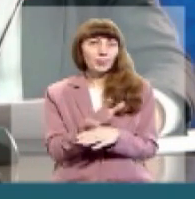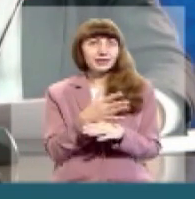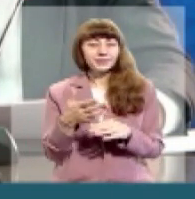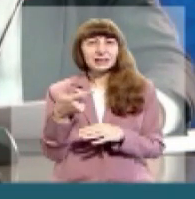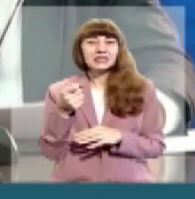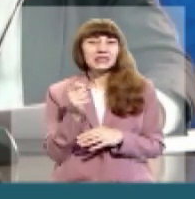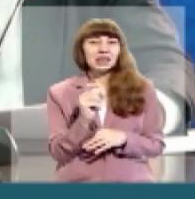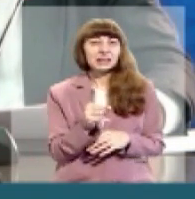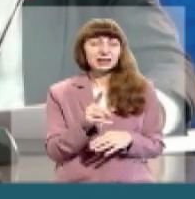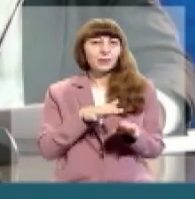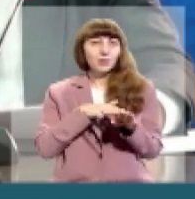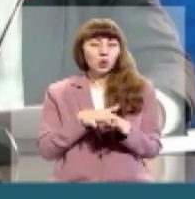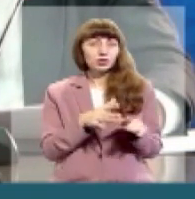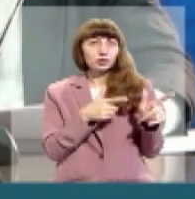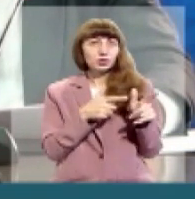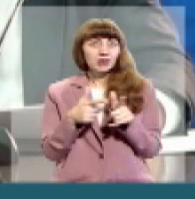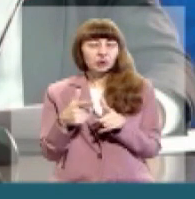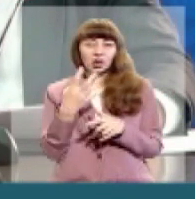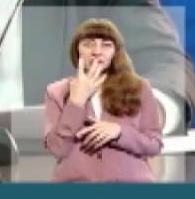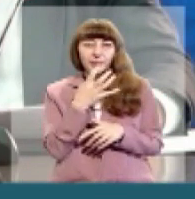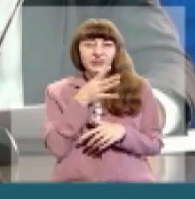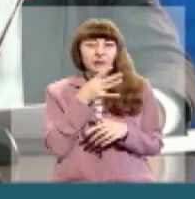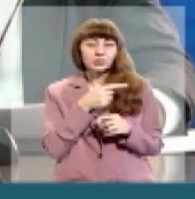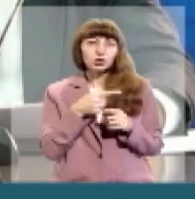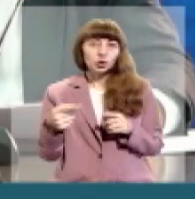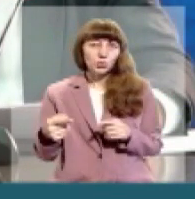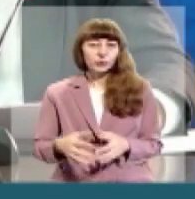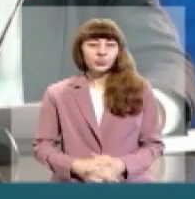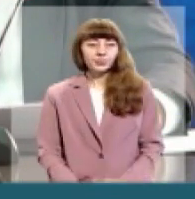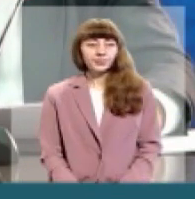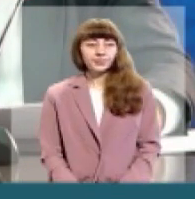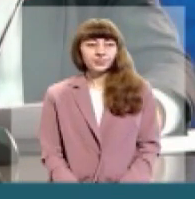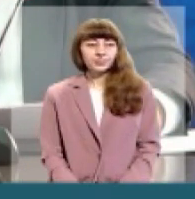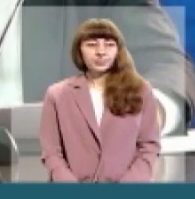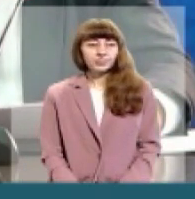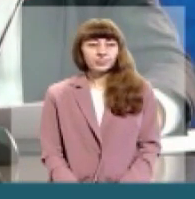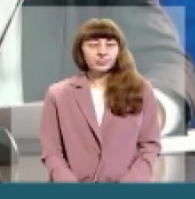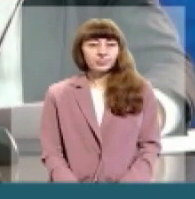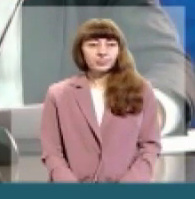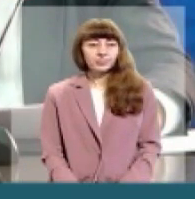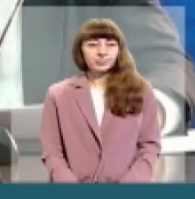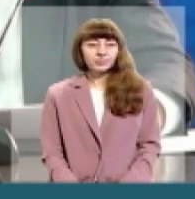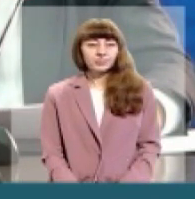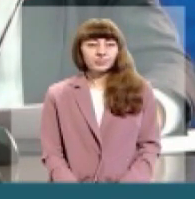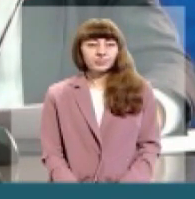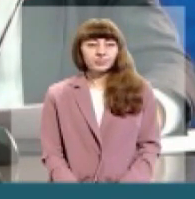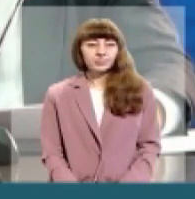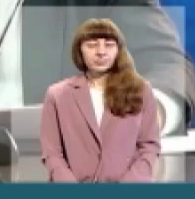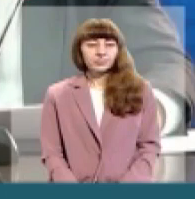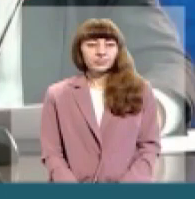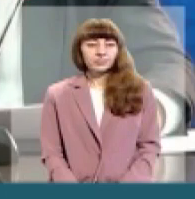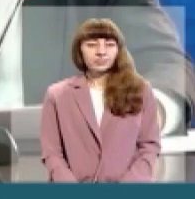жүргізіп тұру қажет. Оған қоса маңызды құжаттарын бірі әсіресе жылыту